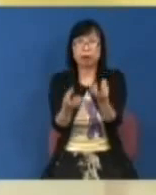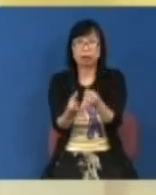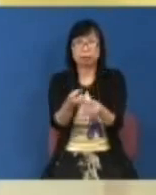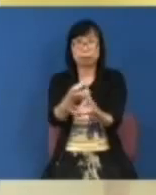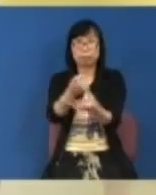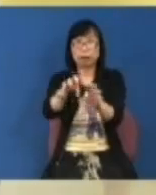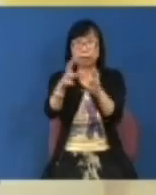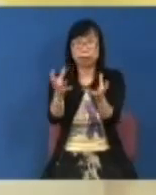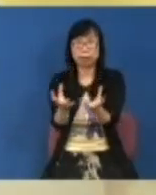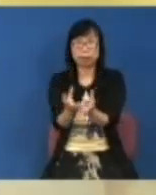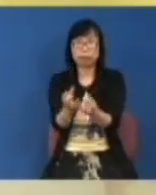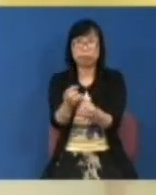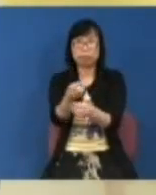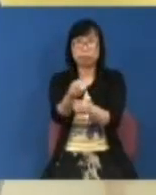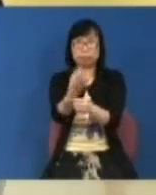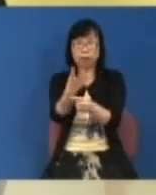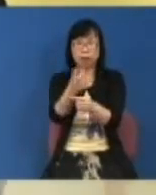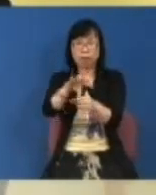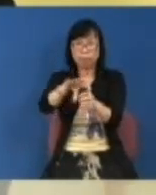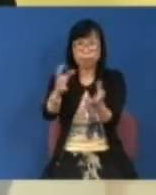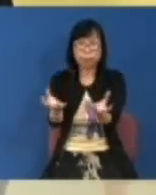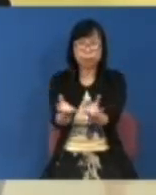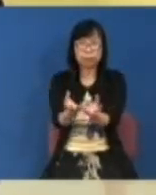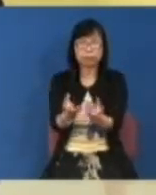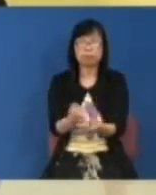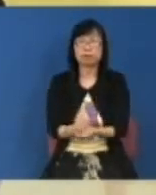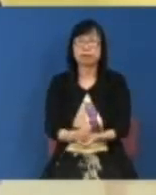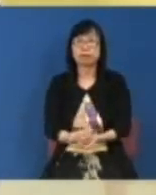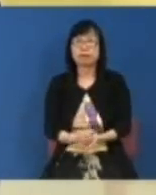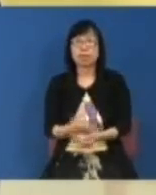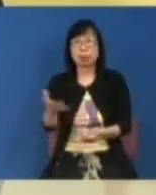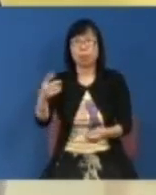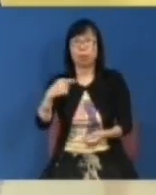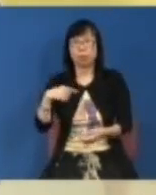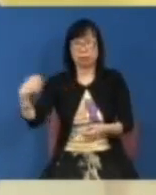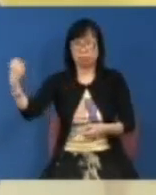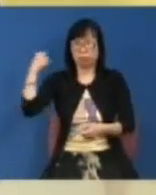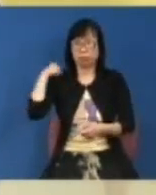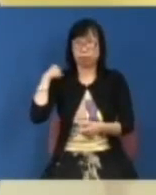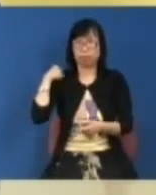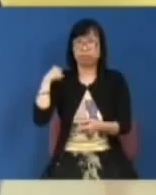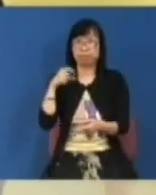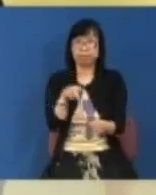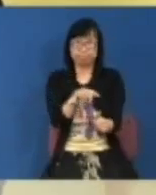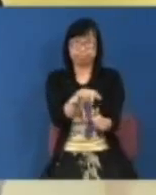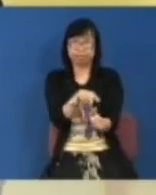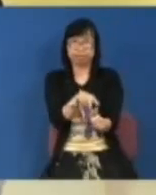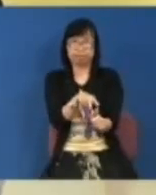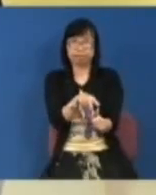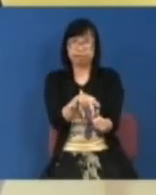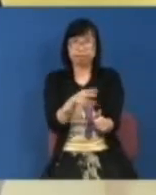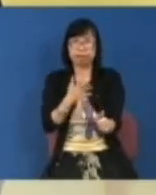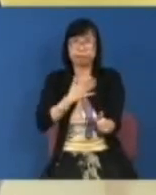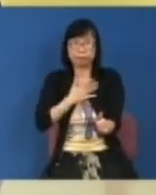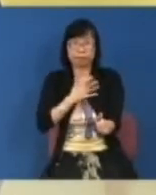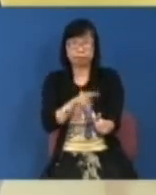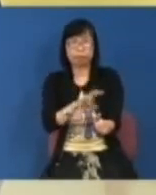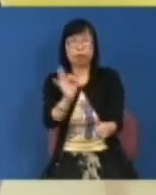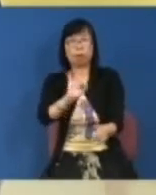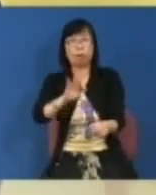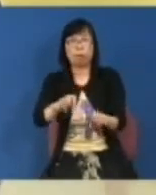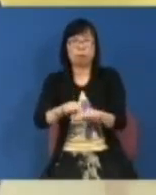你話用肢體去，即係用一種力去威嚇他人是沒有的嘛，這個沒有發